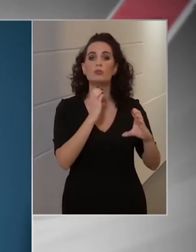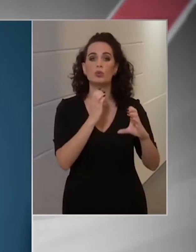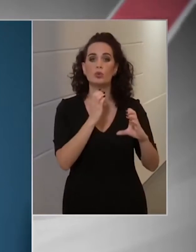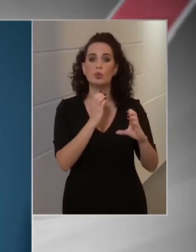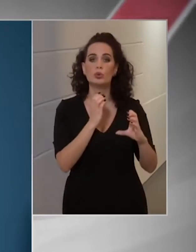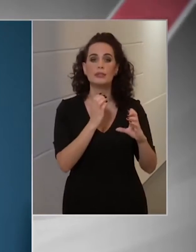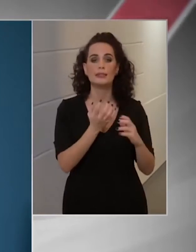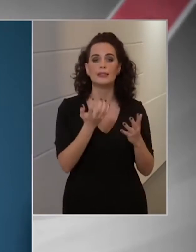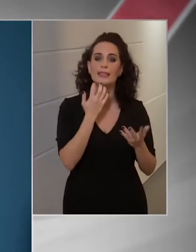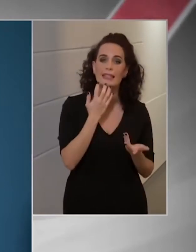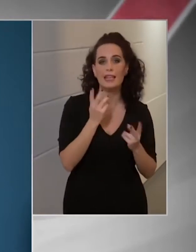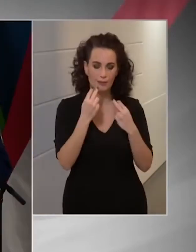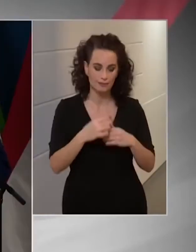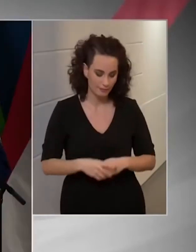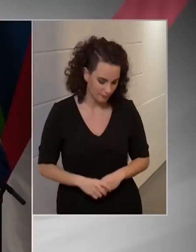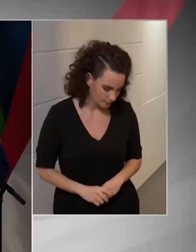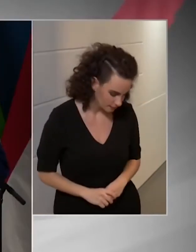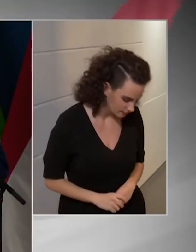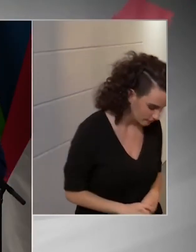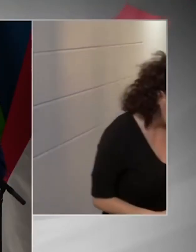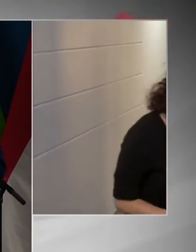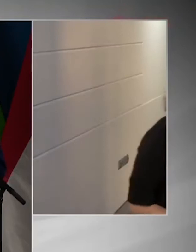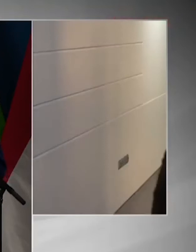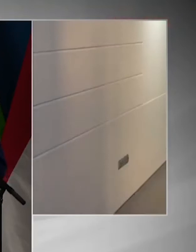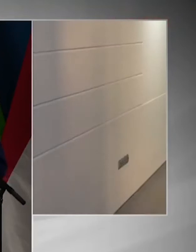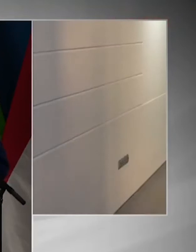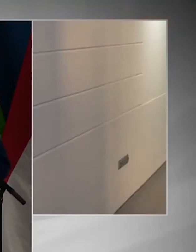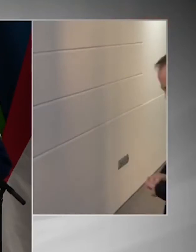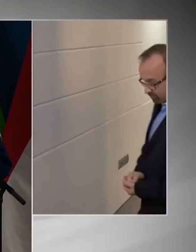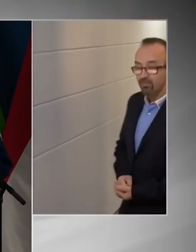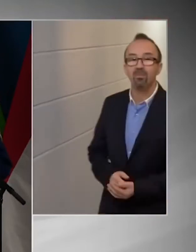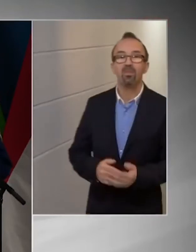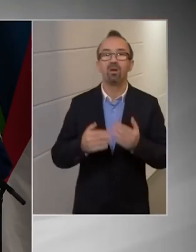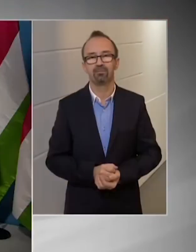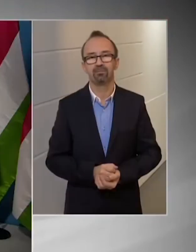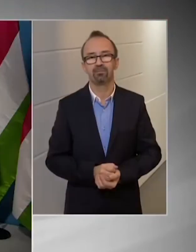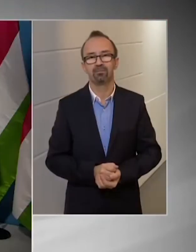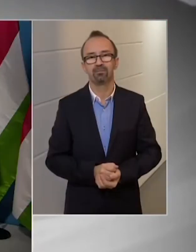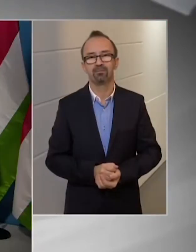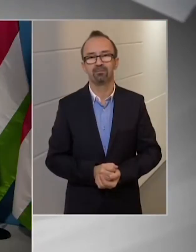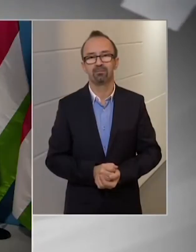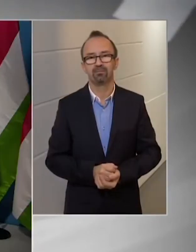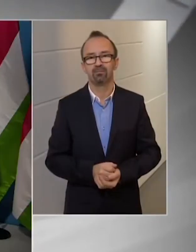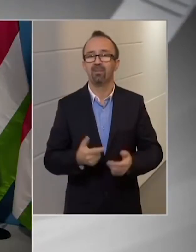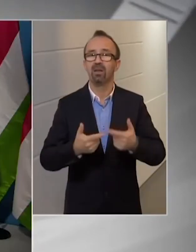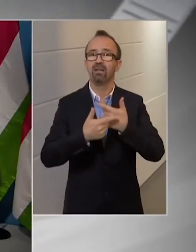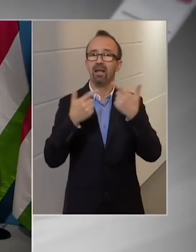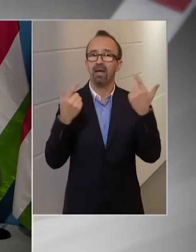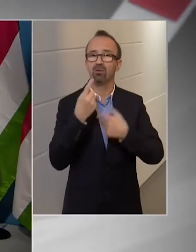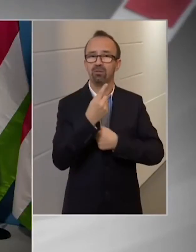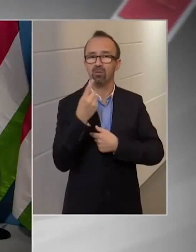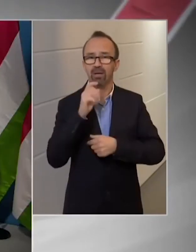mai sajtótájékoztatóján. Budapesten és Pest megyében van a legtöbb fertőzött. Mobil tesztelőállomások kezdik